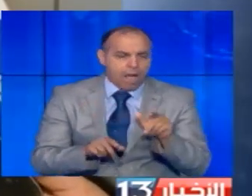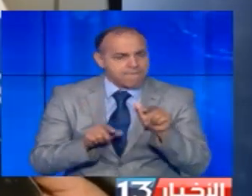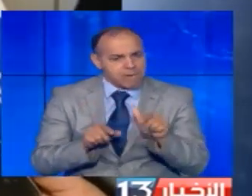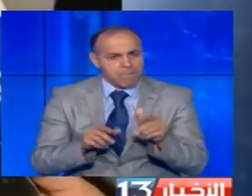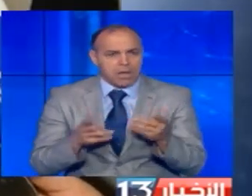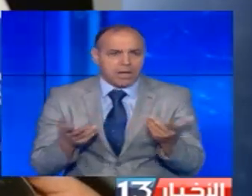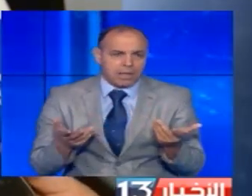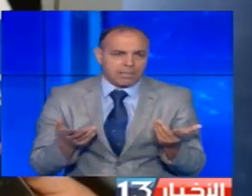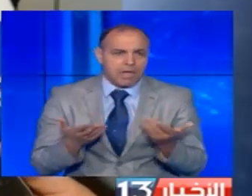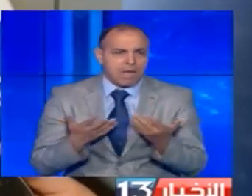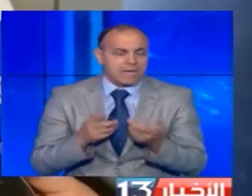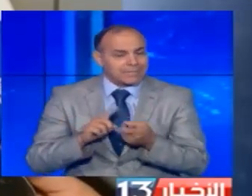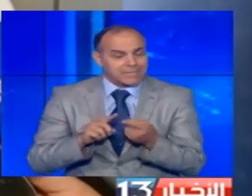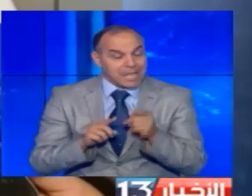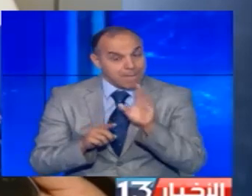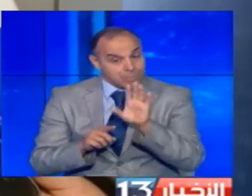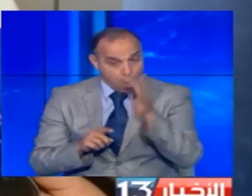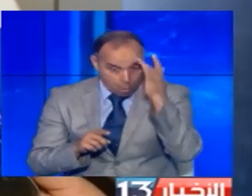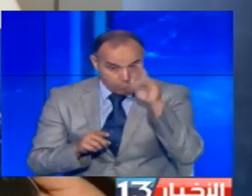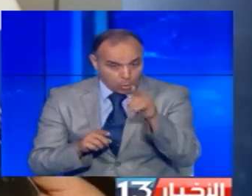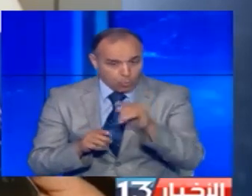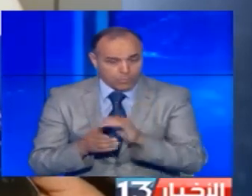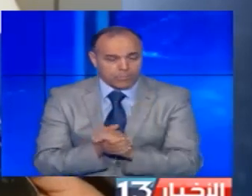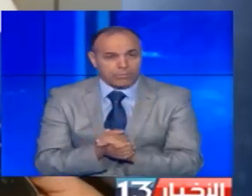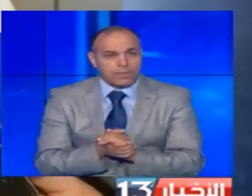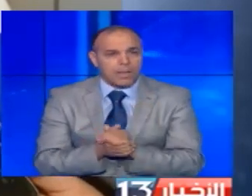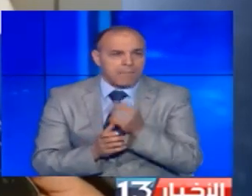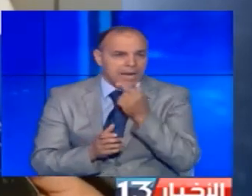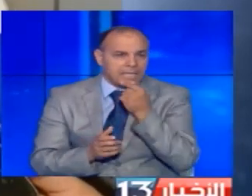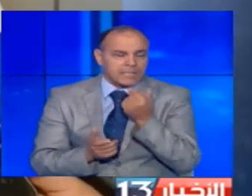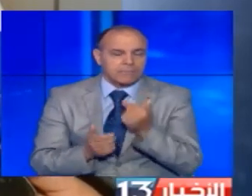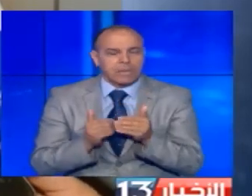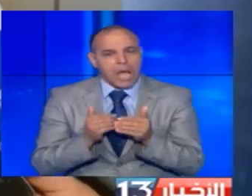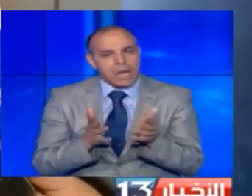حاجات خاصه ب اه مثلا